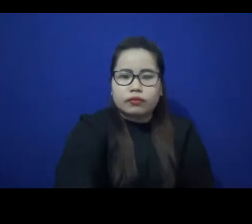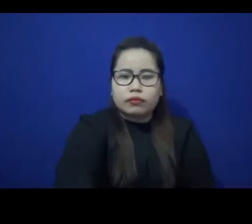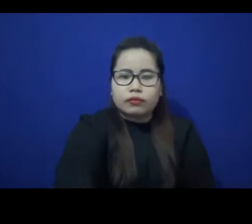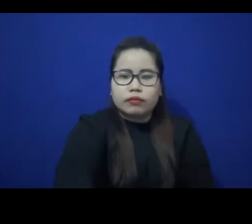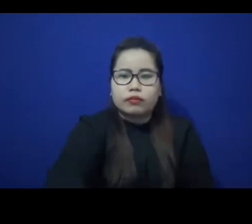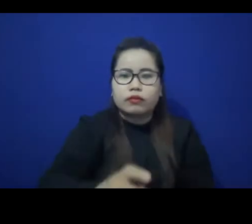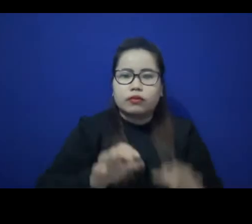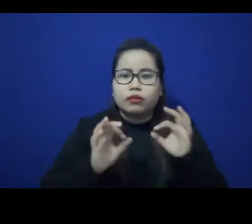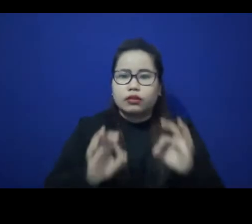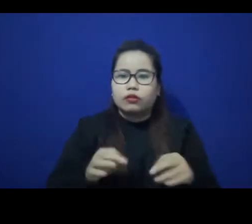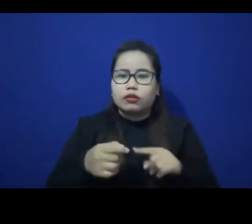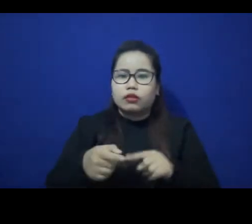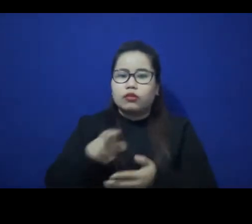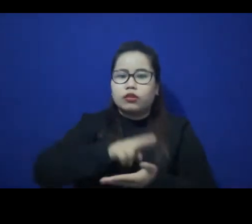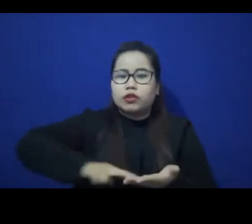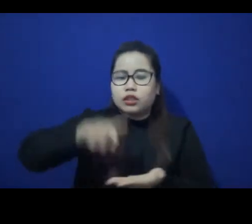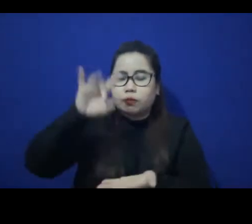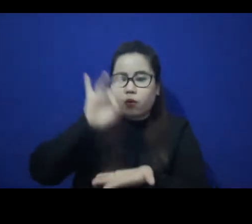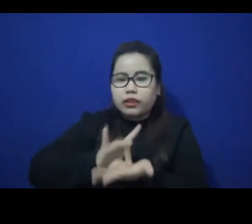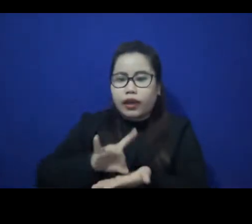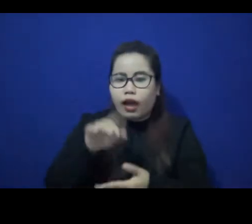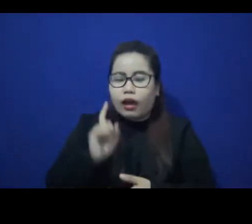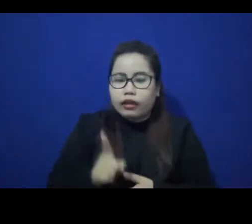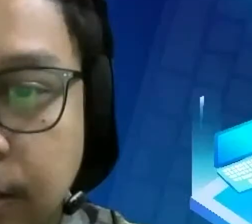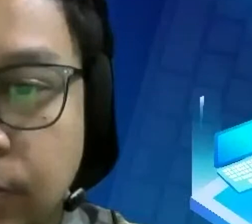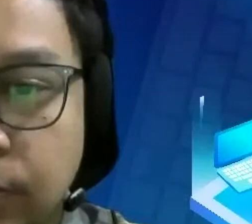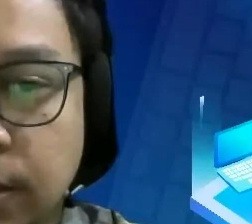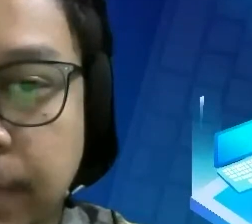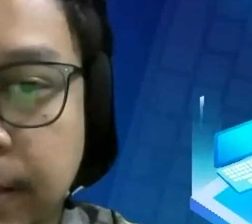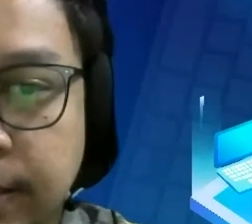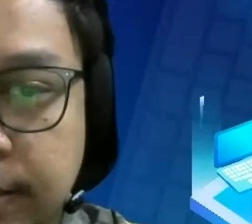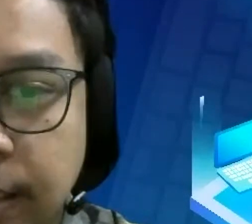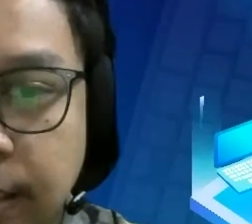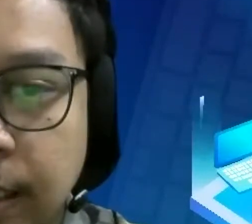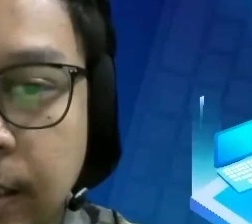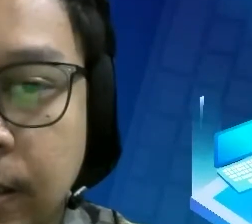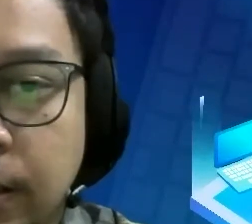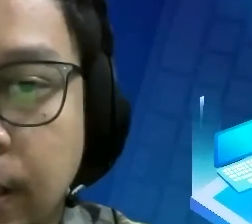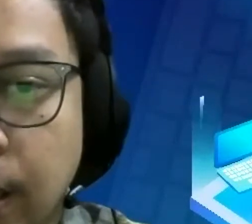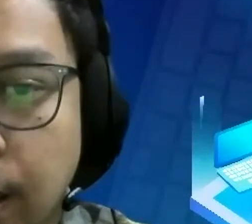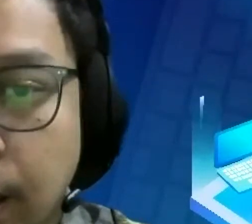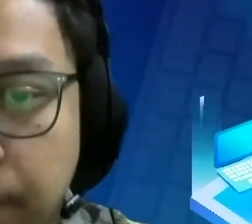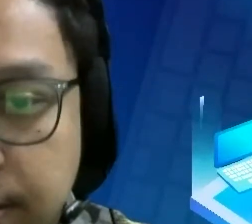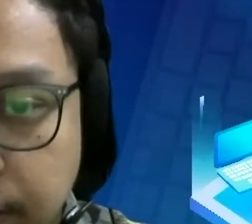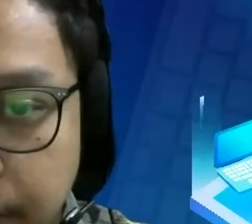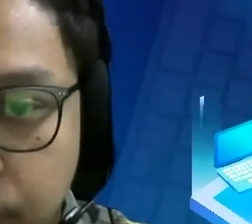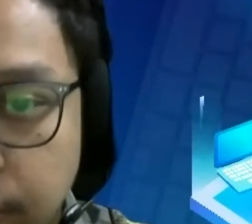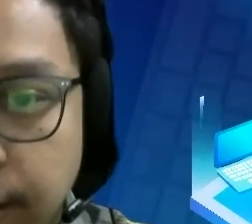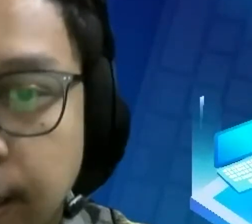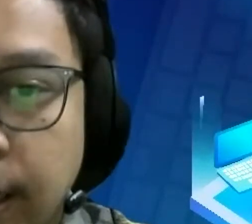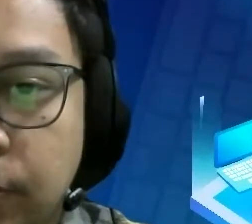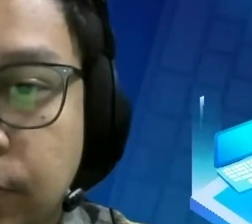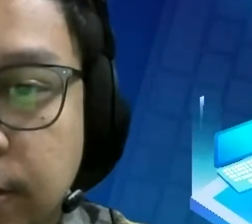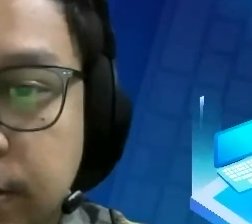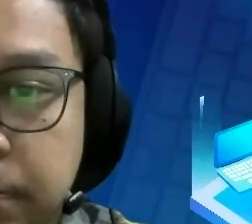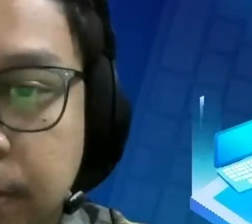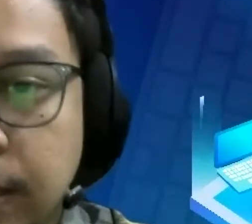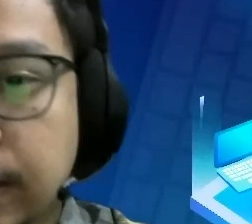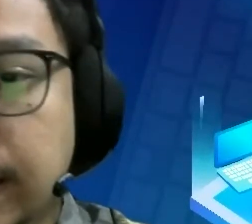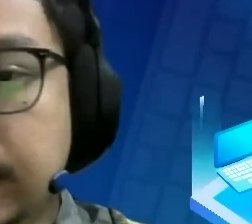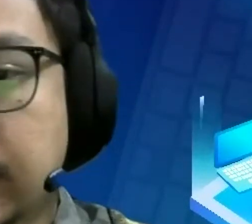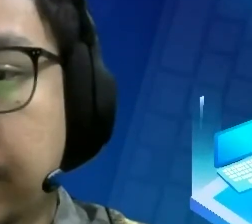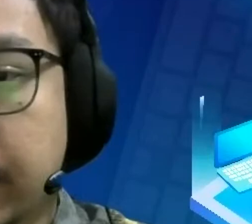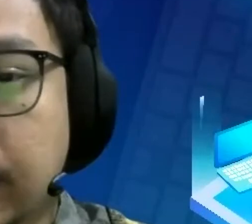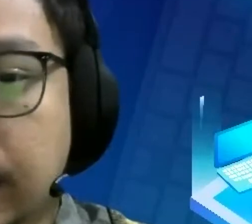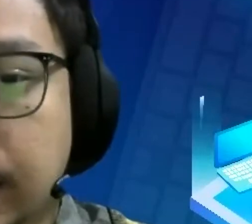Universitas Brawijaya Universitas Sebelas Maret UNS Pancasila Prasetya Mulya Universe